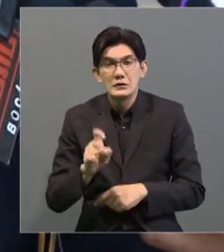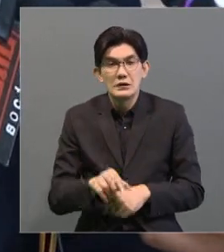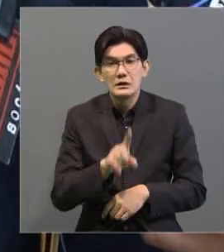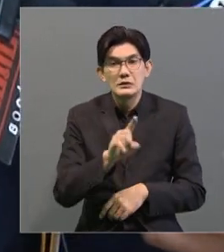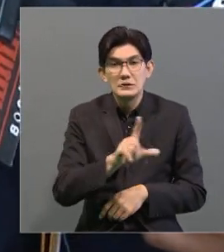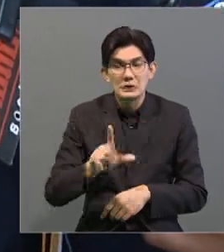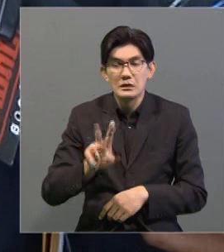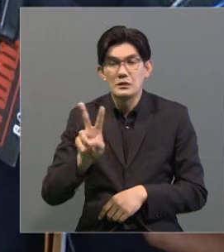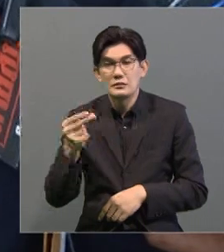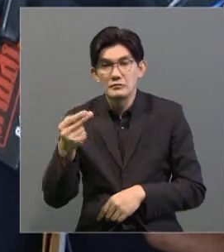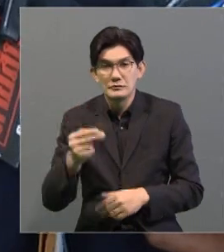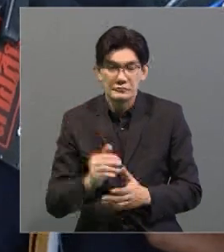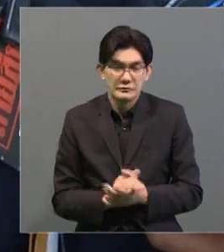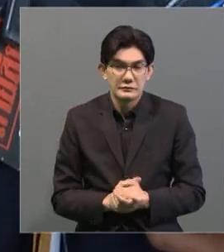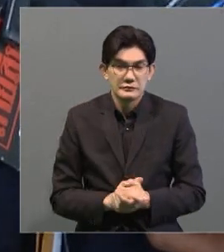1,220,000